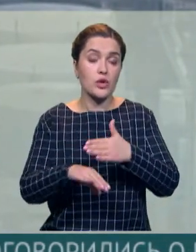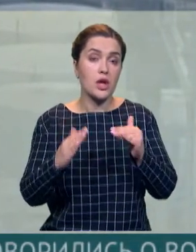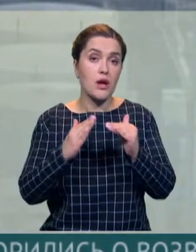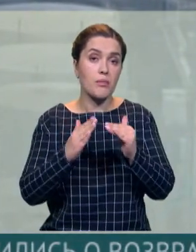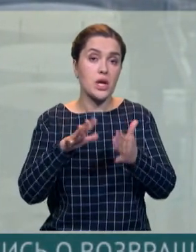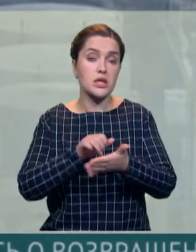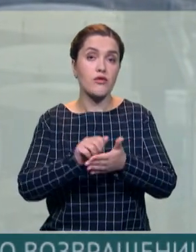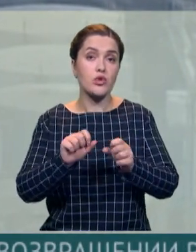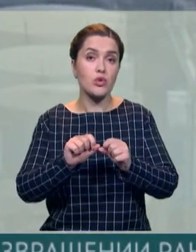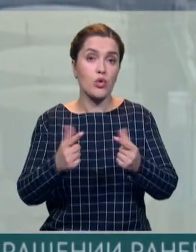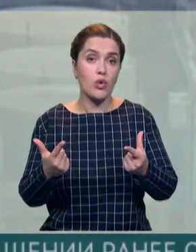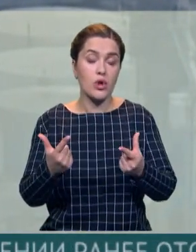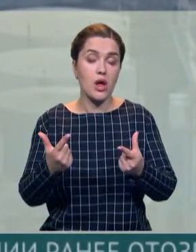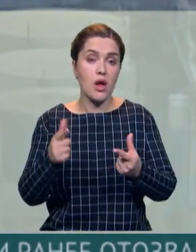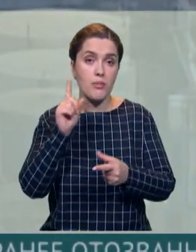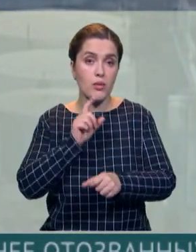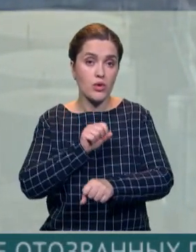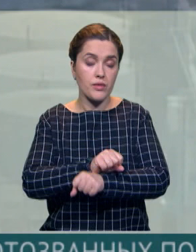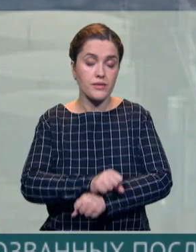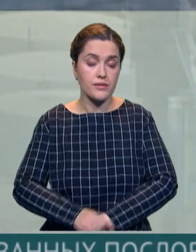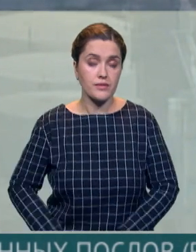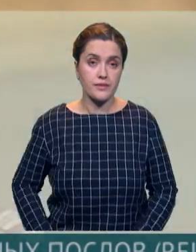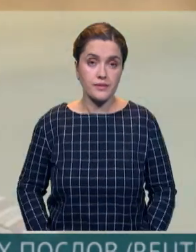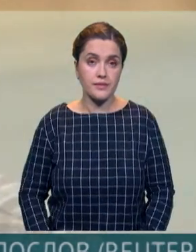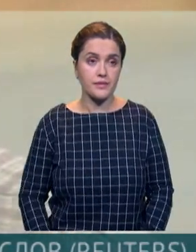дома. Занятия в школах округа отменены.